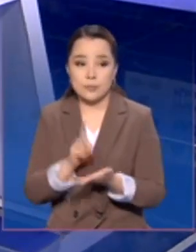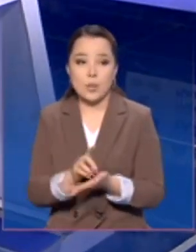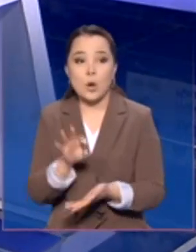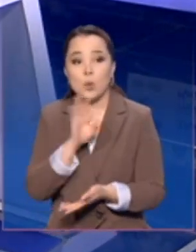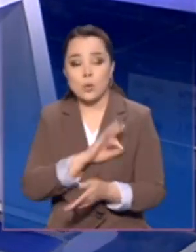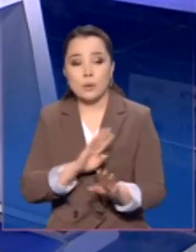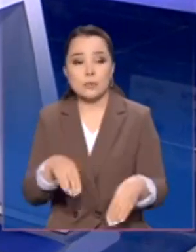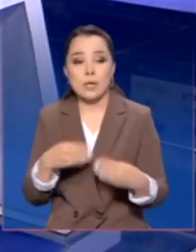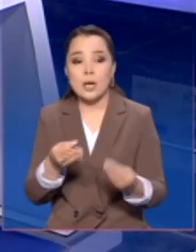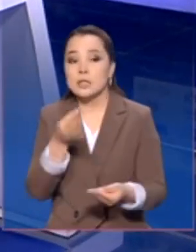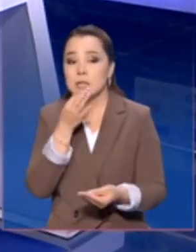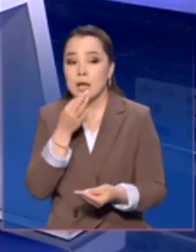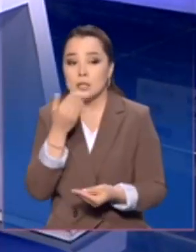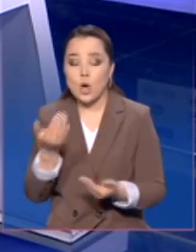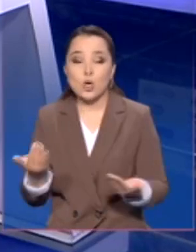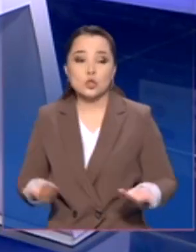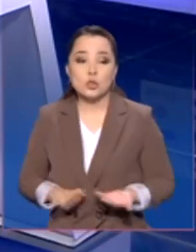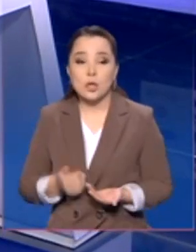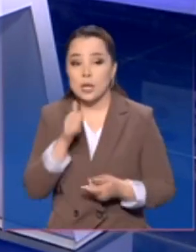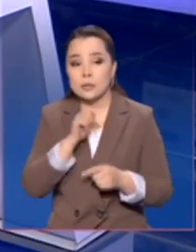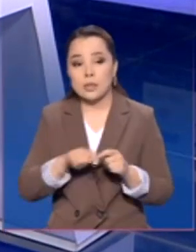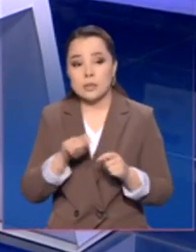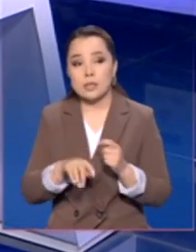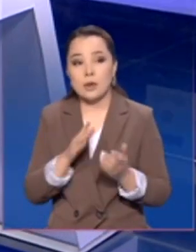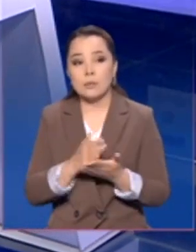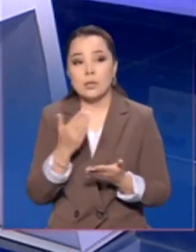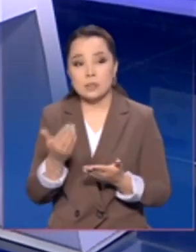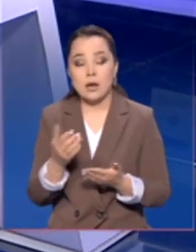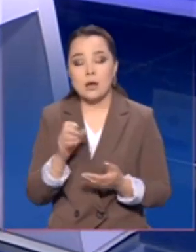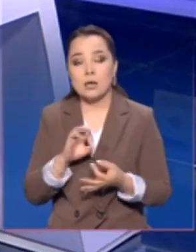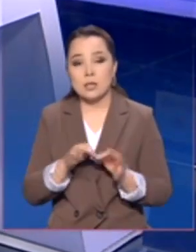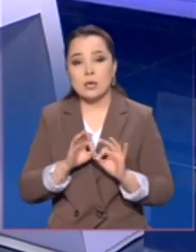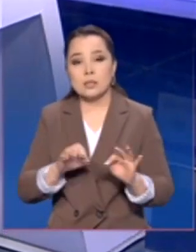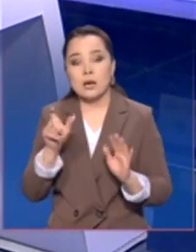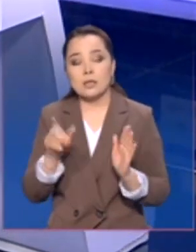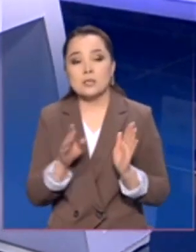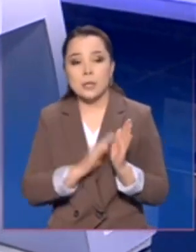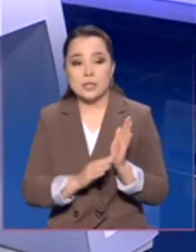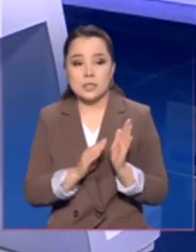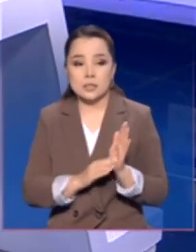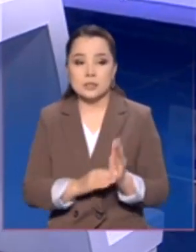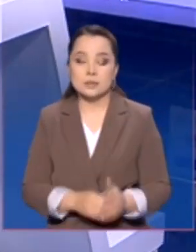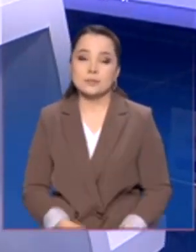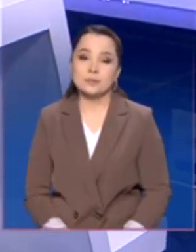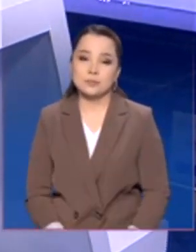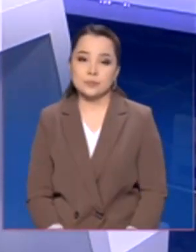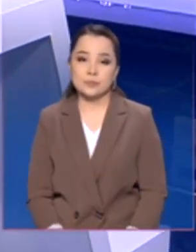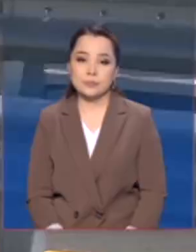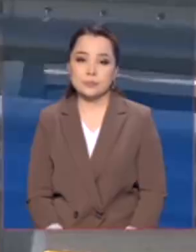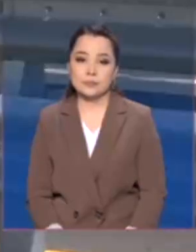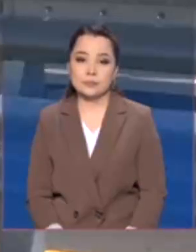қолданысқа берілмей жатып, тұрғындардың сынына ұшырады. Әйгерім Ердәулет баяндап берсін.